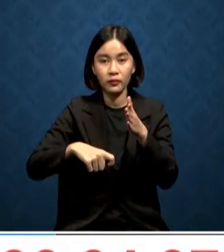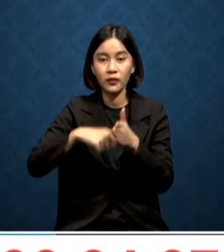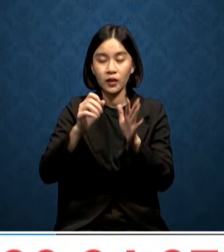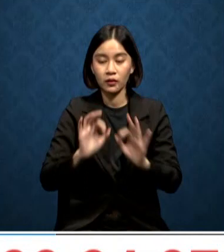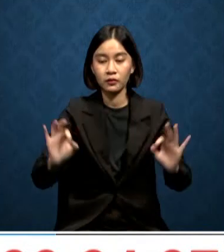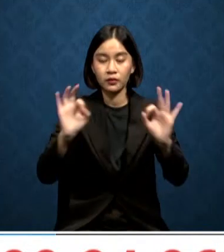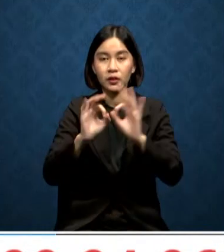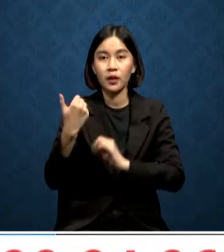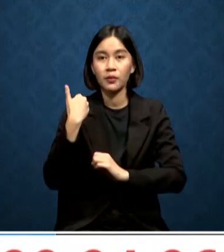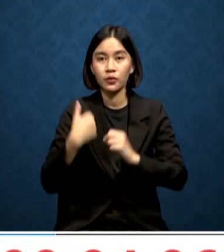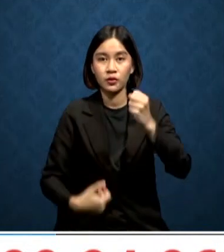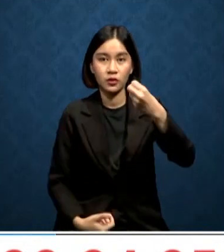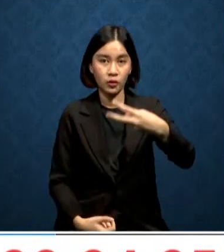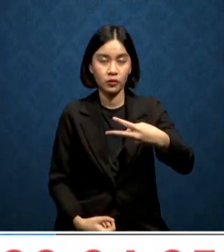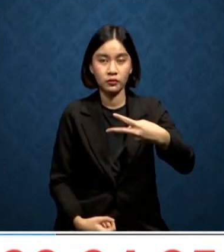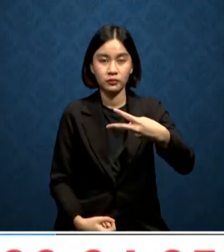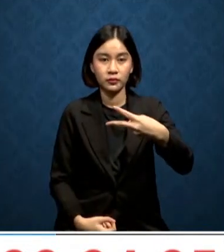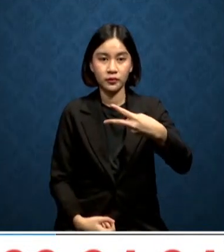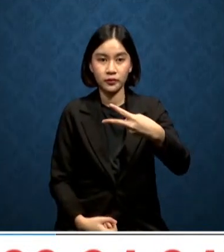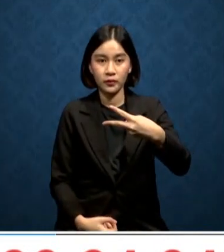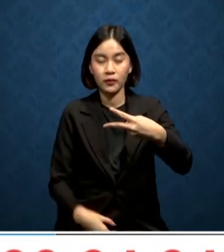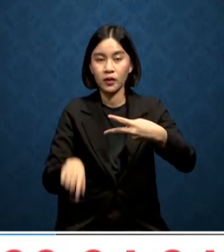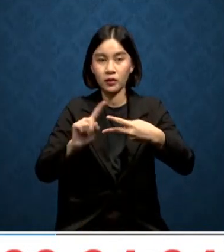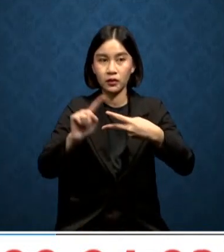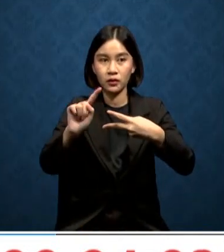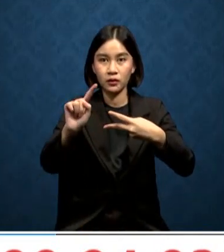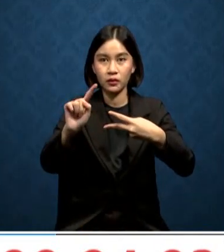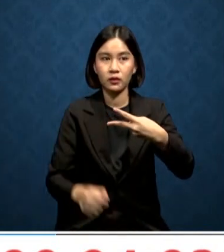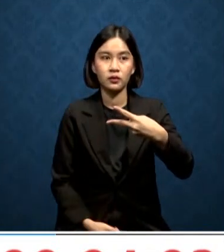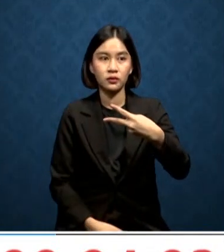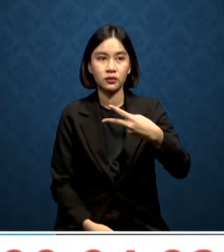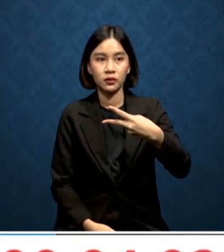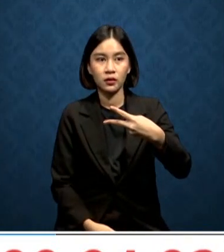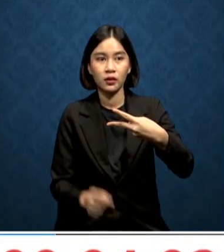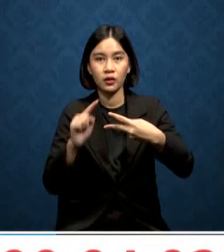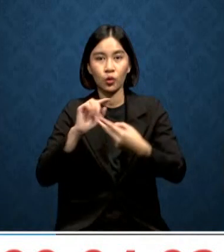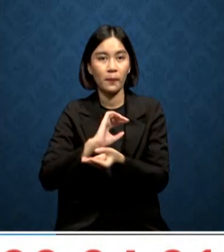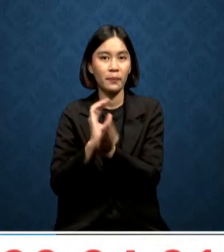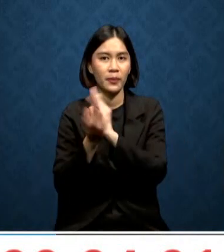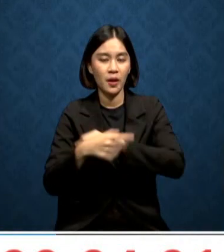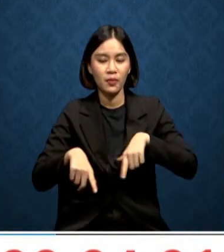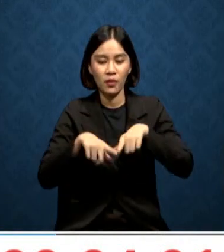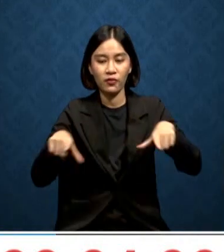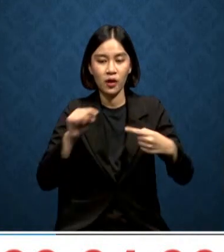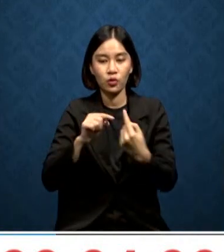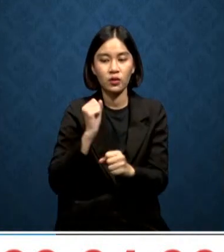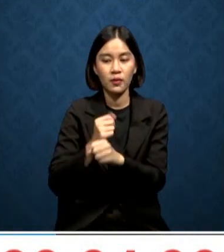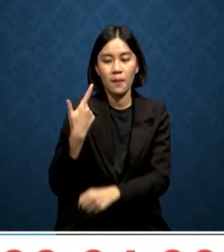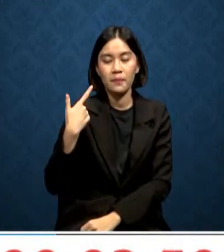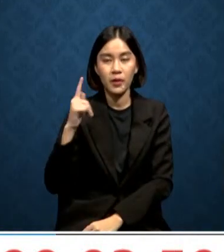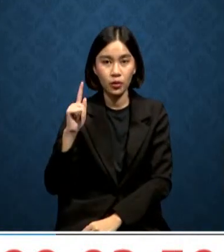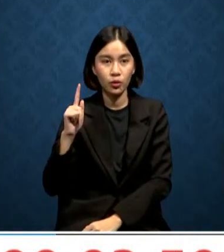ำคัญมี2ประการครับประการแรกก็คือการเปลี่ยนแปลงพื้นที่เพื่อใช้ประโยชน์